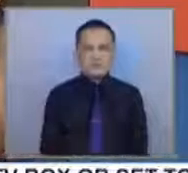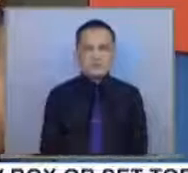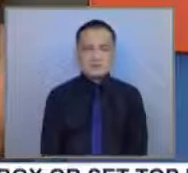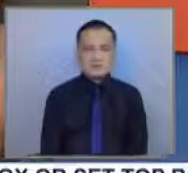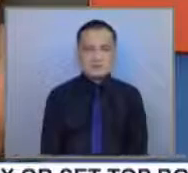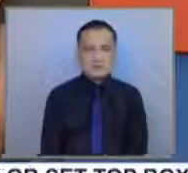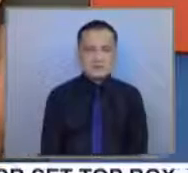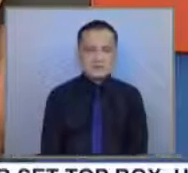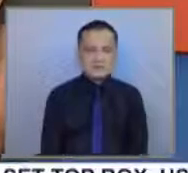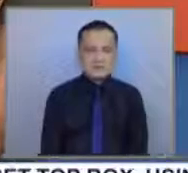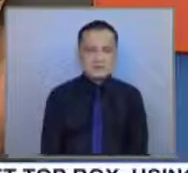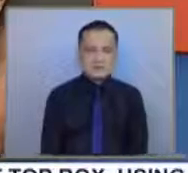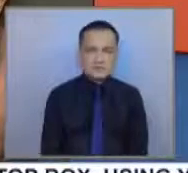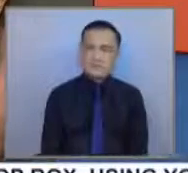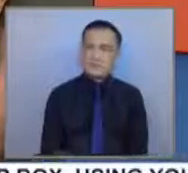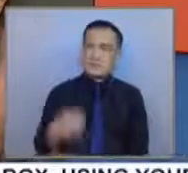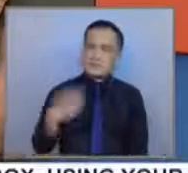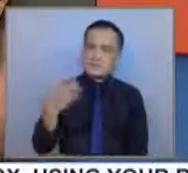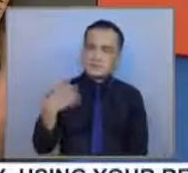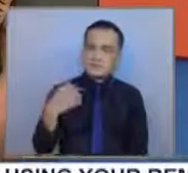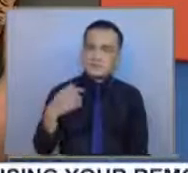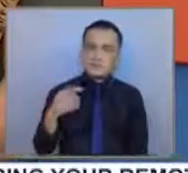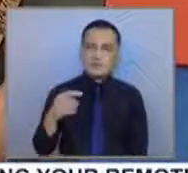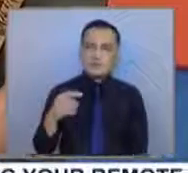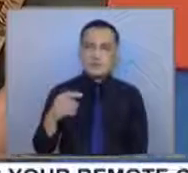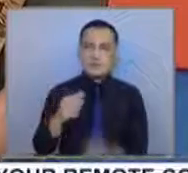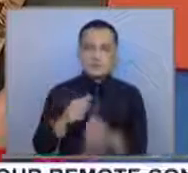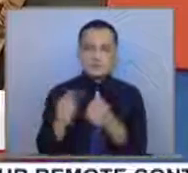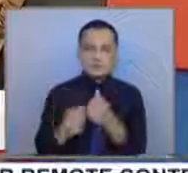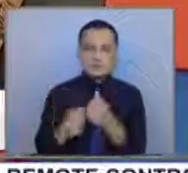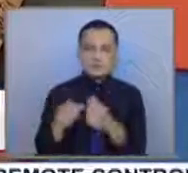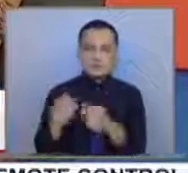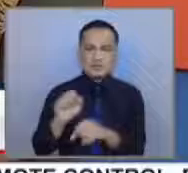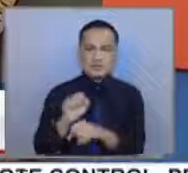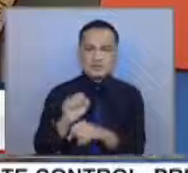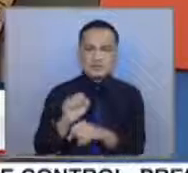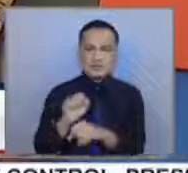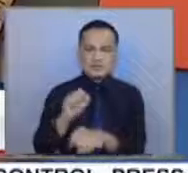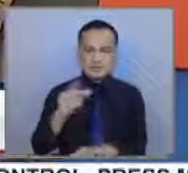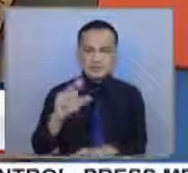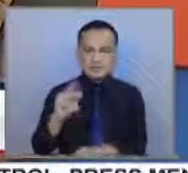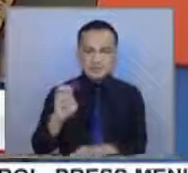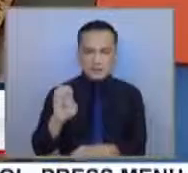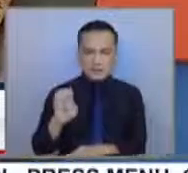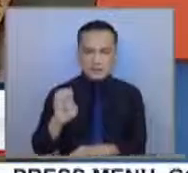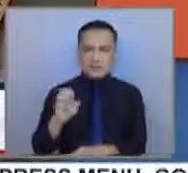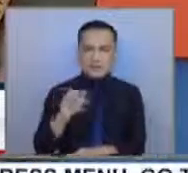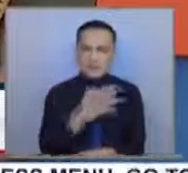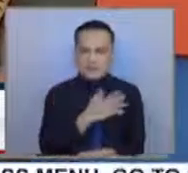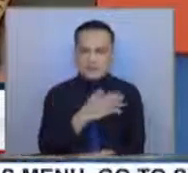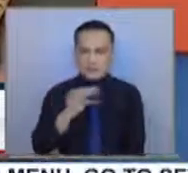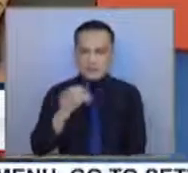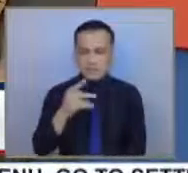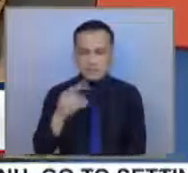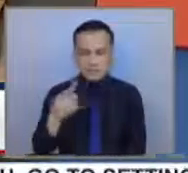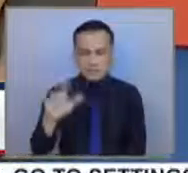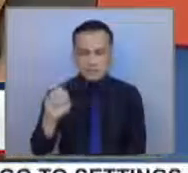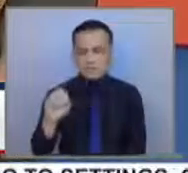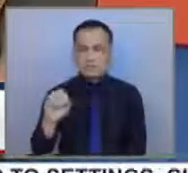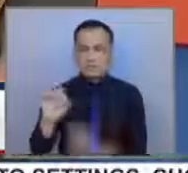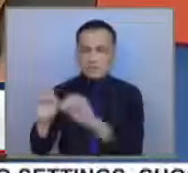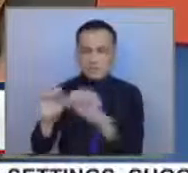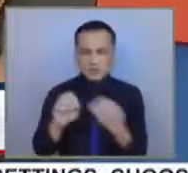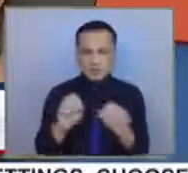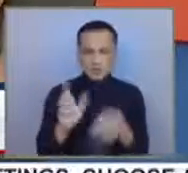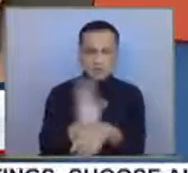Krame under General Magalong po sa CIDG, disarming, arresting. So, yun po, sa mga pelikula, nag-assist